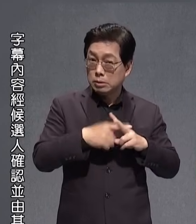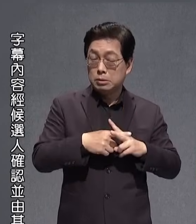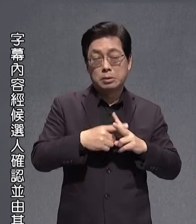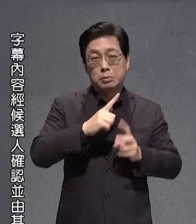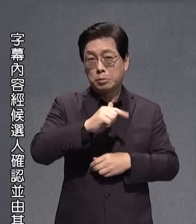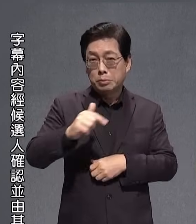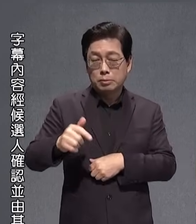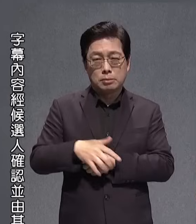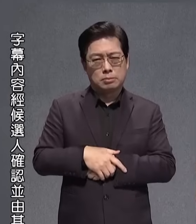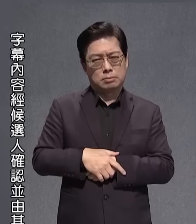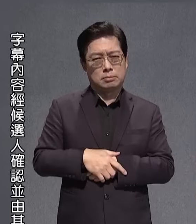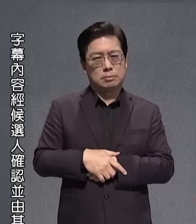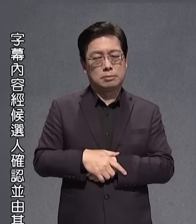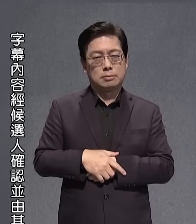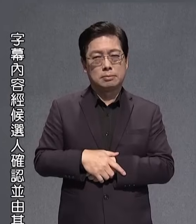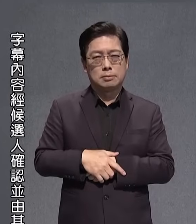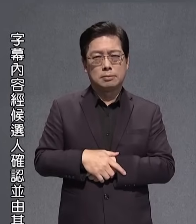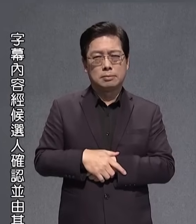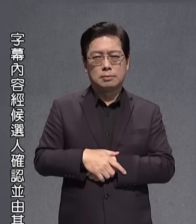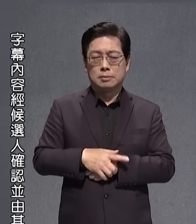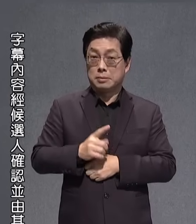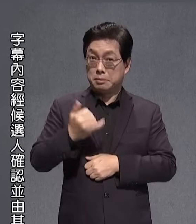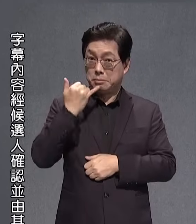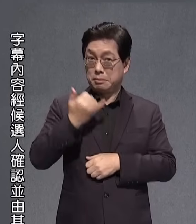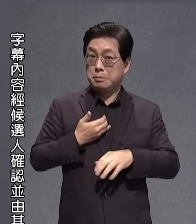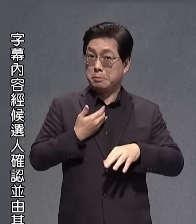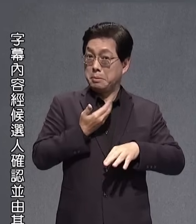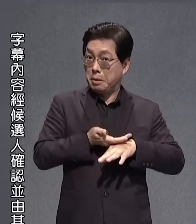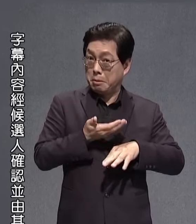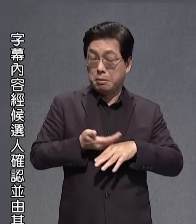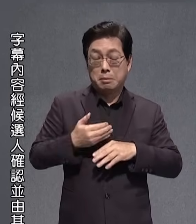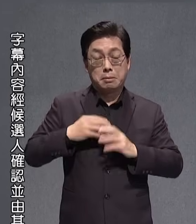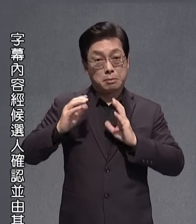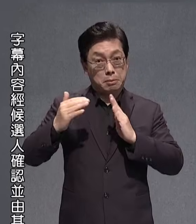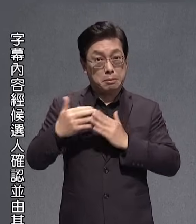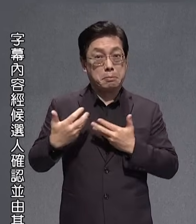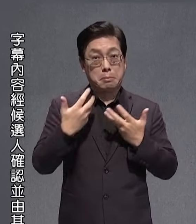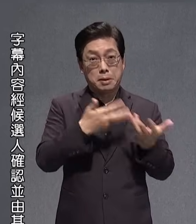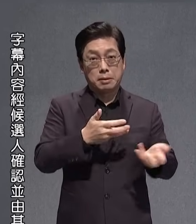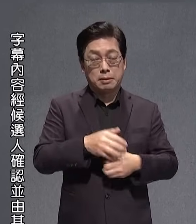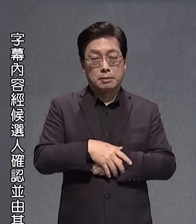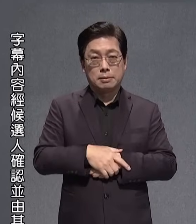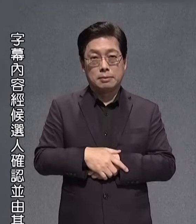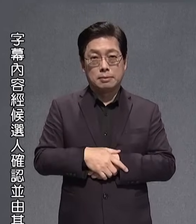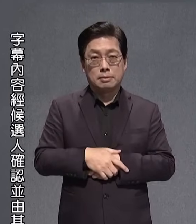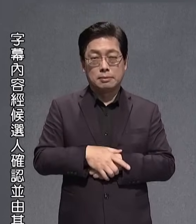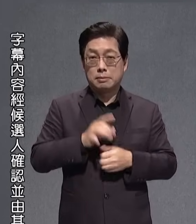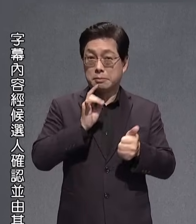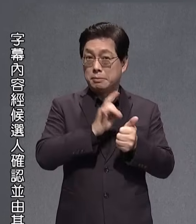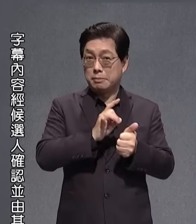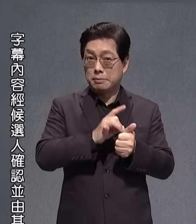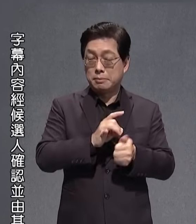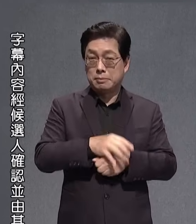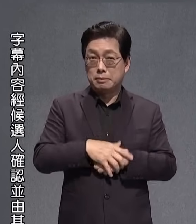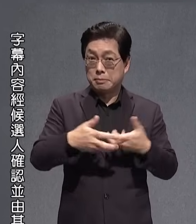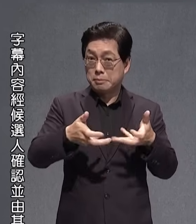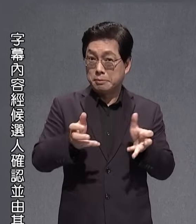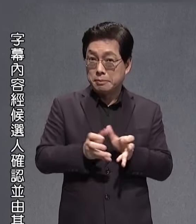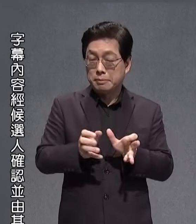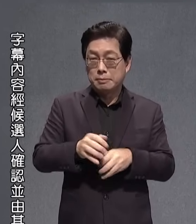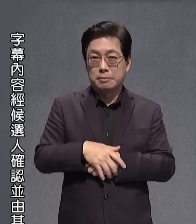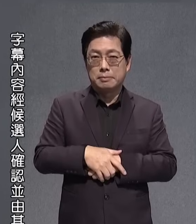西，那我们怎么放心把国家交给诈骗集